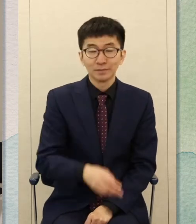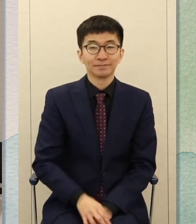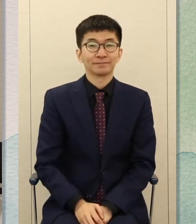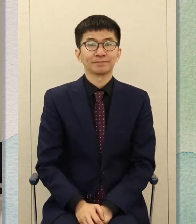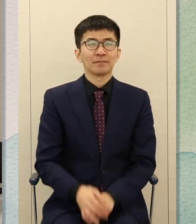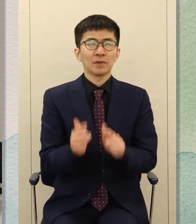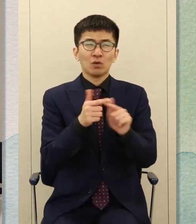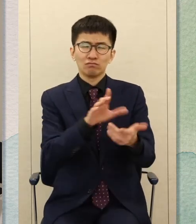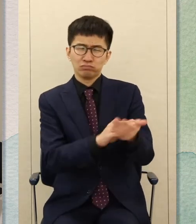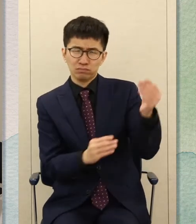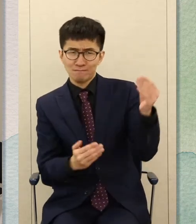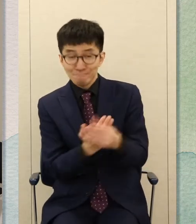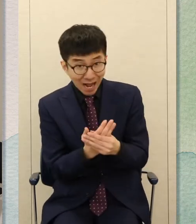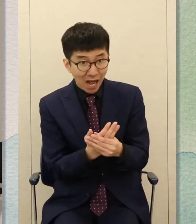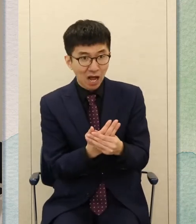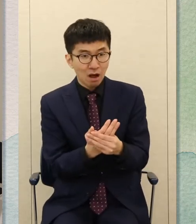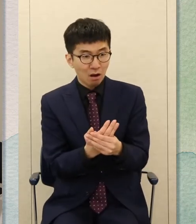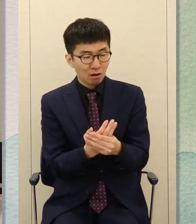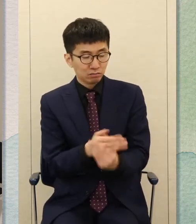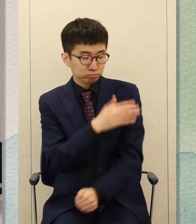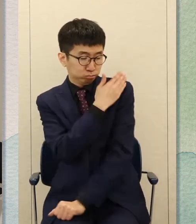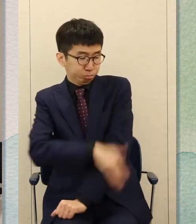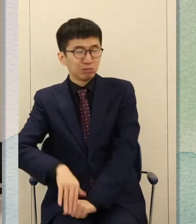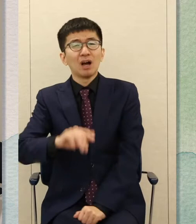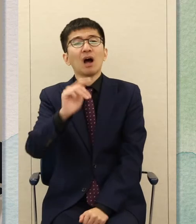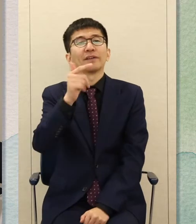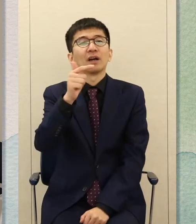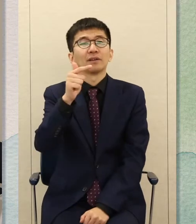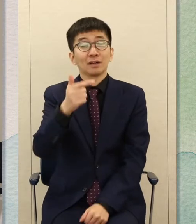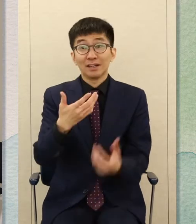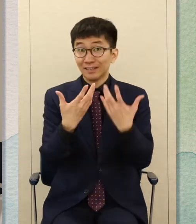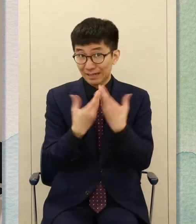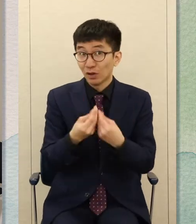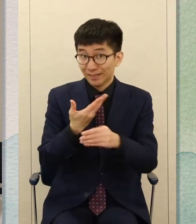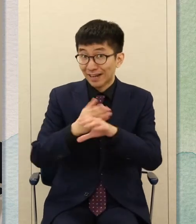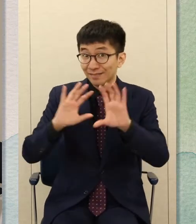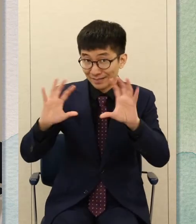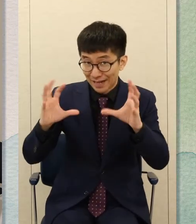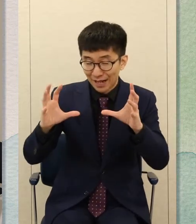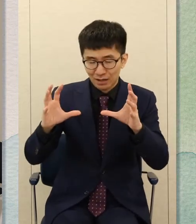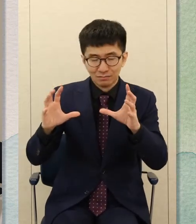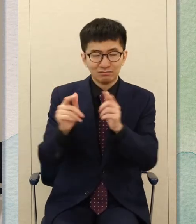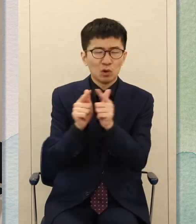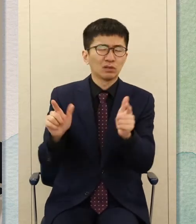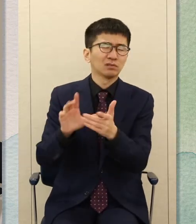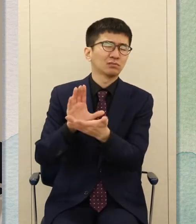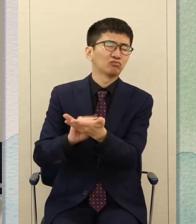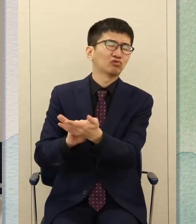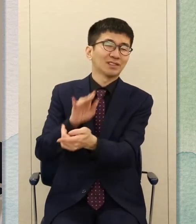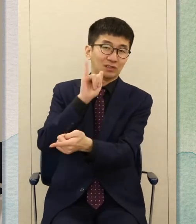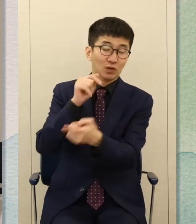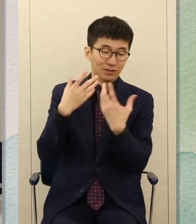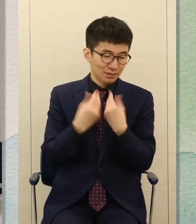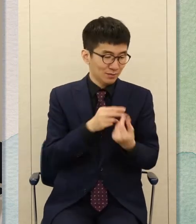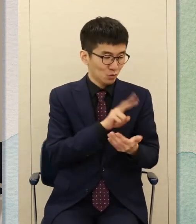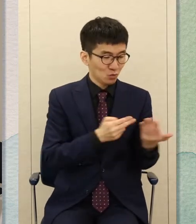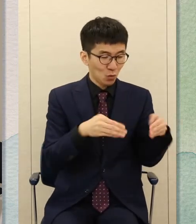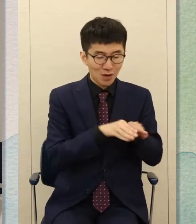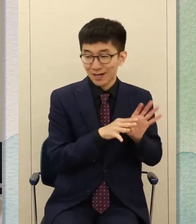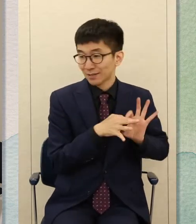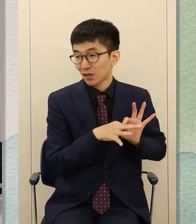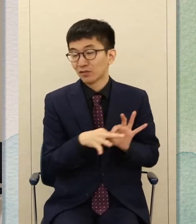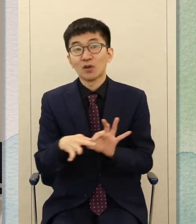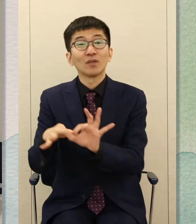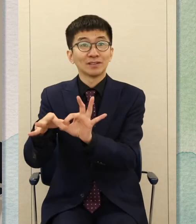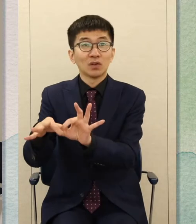것들이 벌어지게 되면 그런 큰 이슈에 대해서, 이건 이제 해외 사례는 그런 경우가 많이 있어요. 이제 도서관하고 연계해가지고,